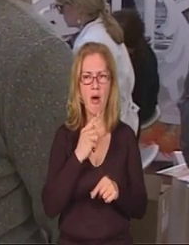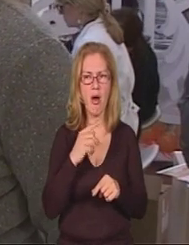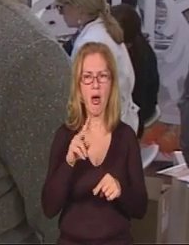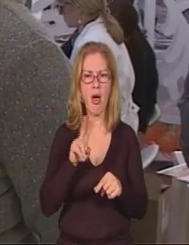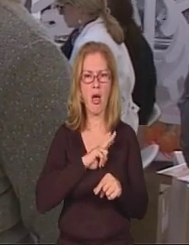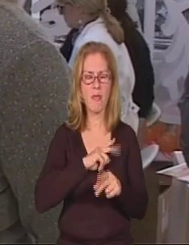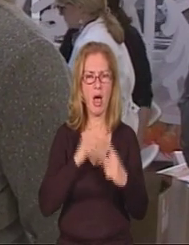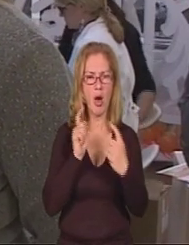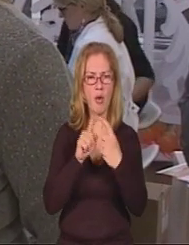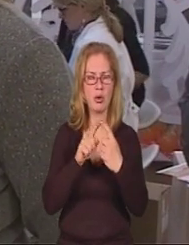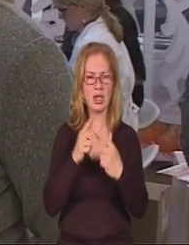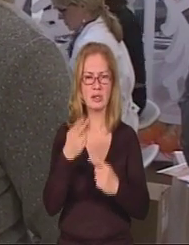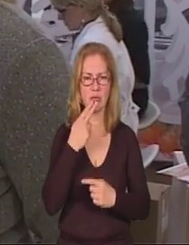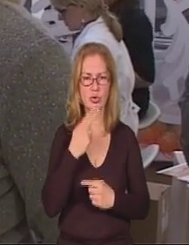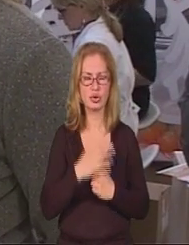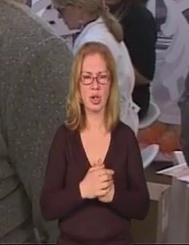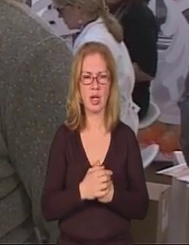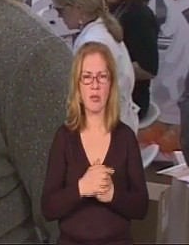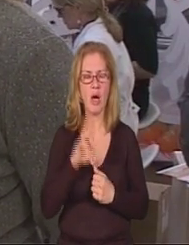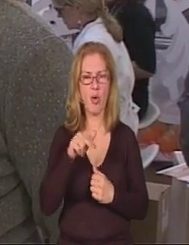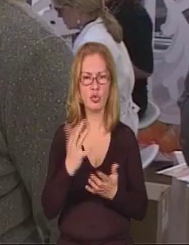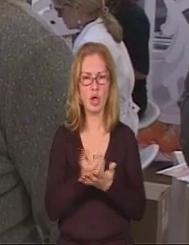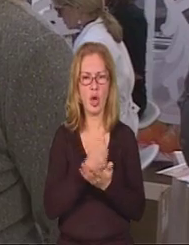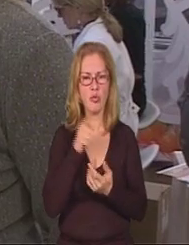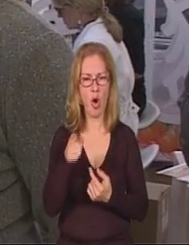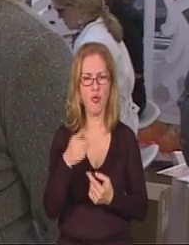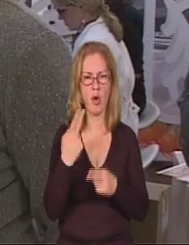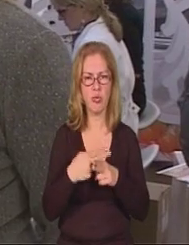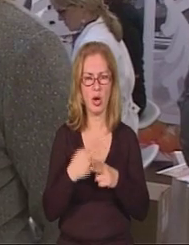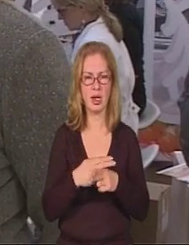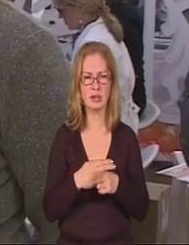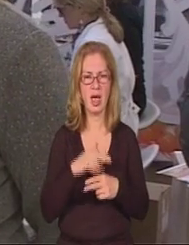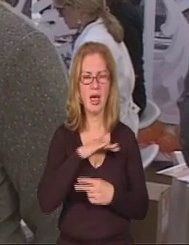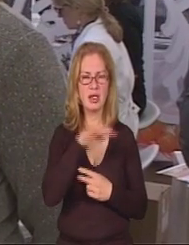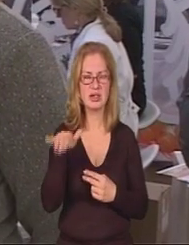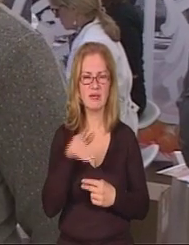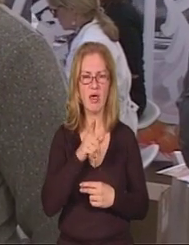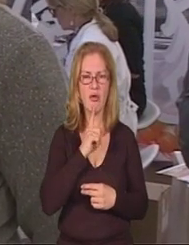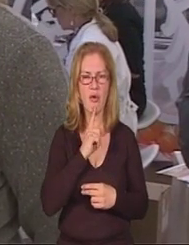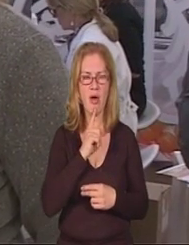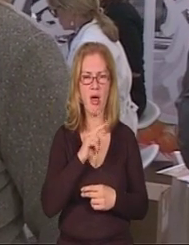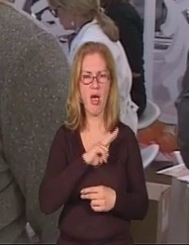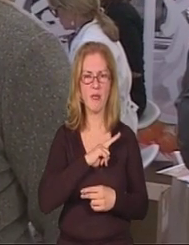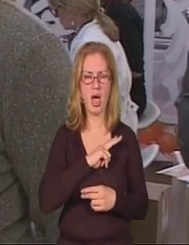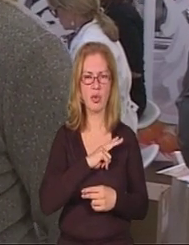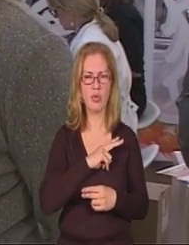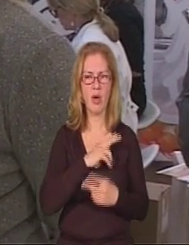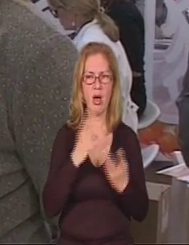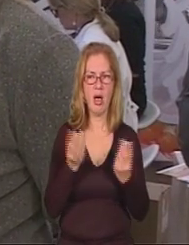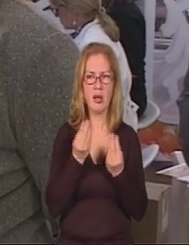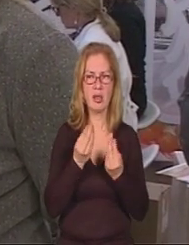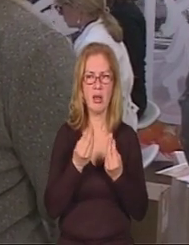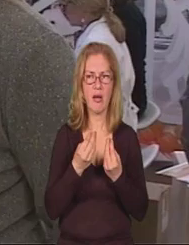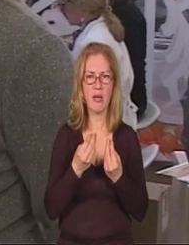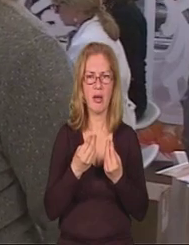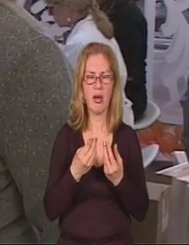da u kasnijoj životnoj dobi dobiju ovu bolest. Takođe, svi oni koji su izloženi